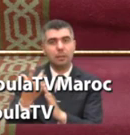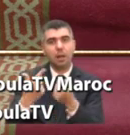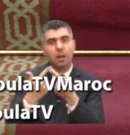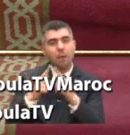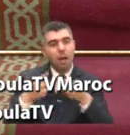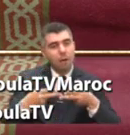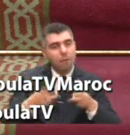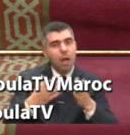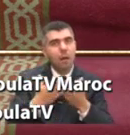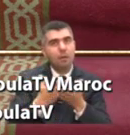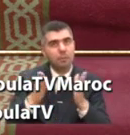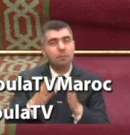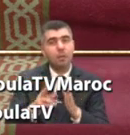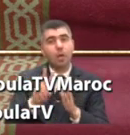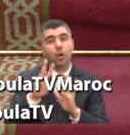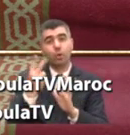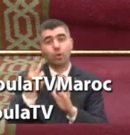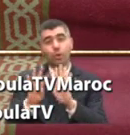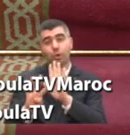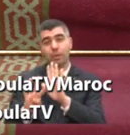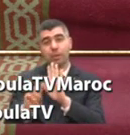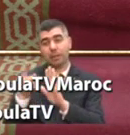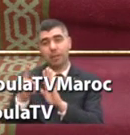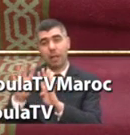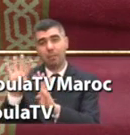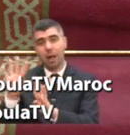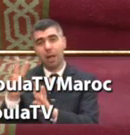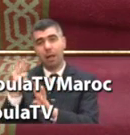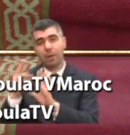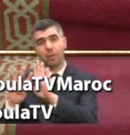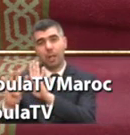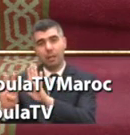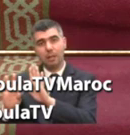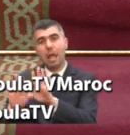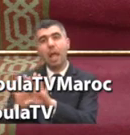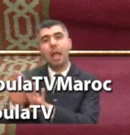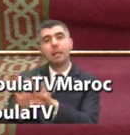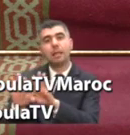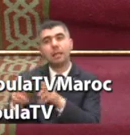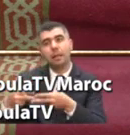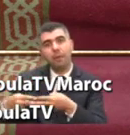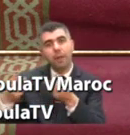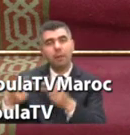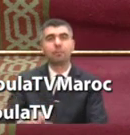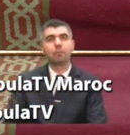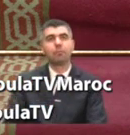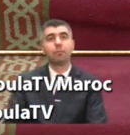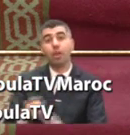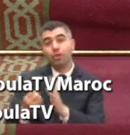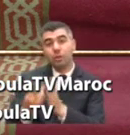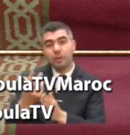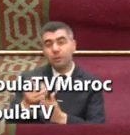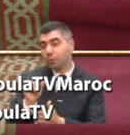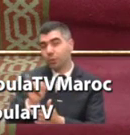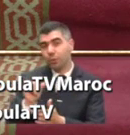الانطلاقة ديالو نهار 29 أبريل 2019 في مدينة أكادير. هذا التصور الجديد